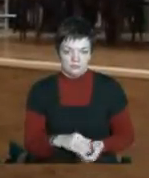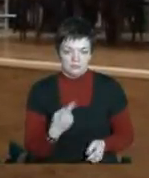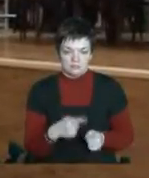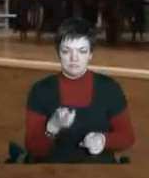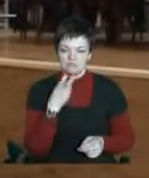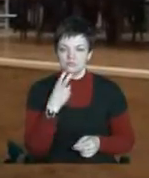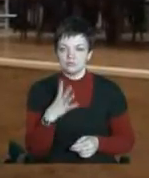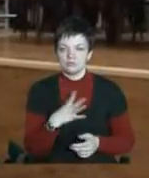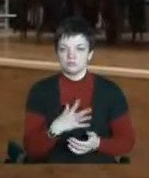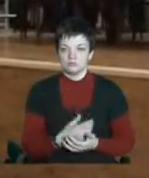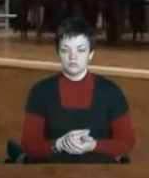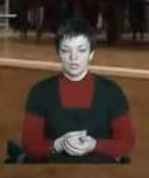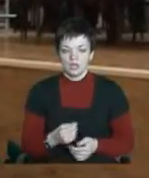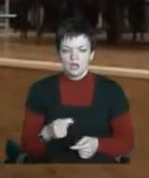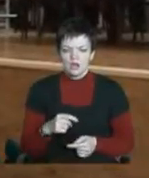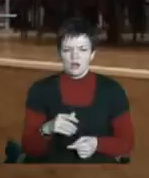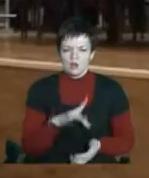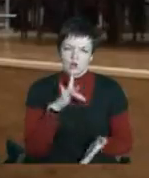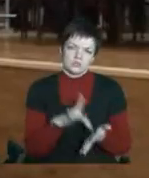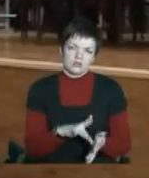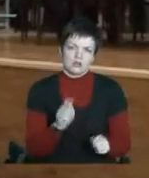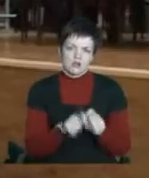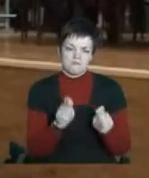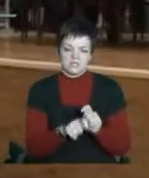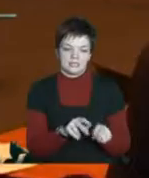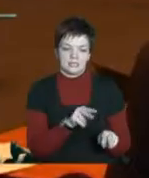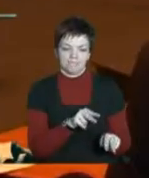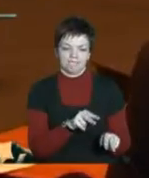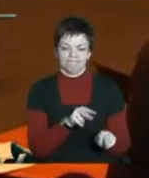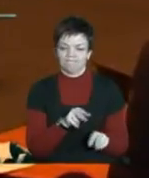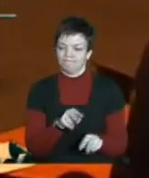восседает городская комиссия. Чтобы не мешали.